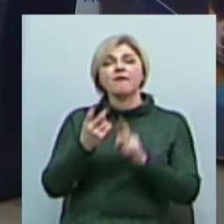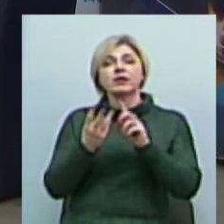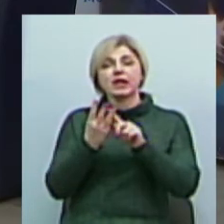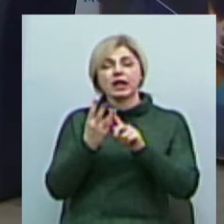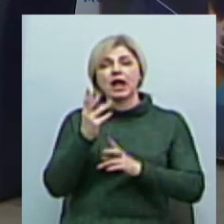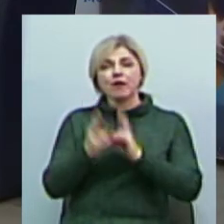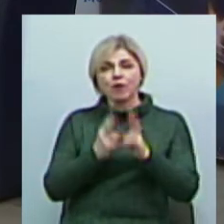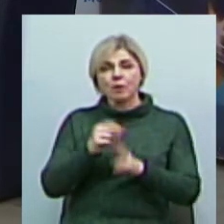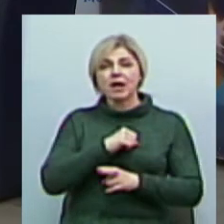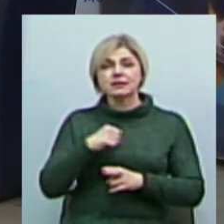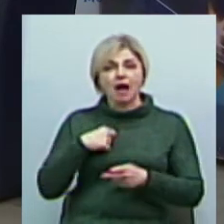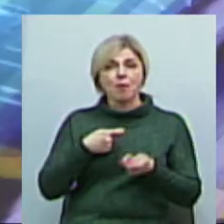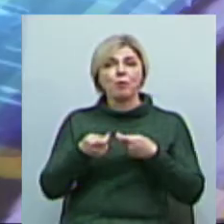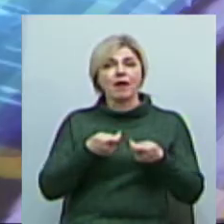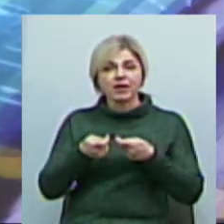самоуправления,